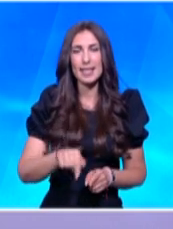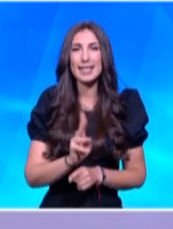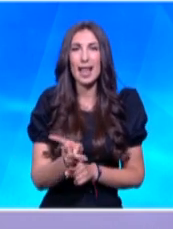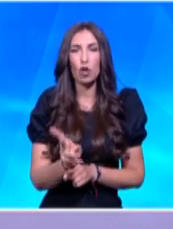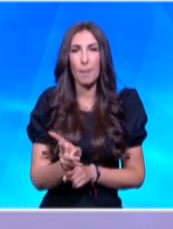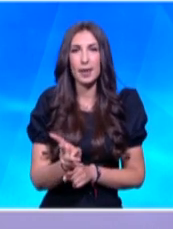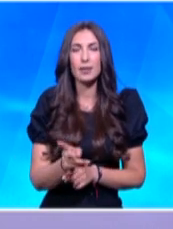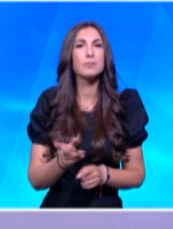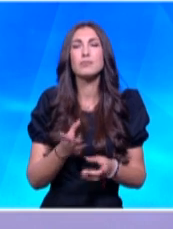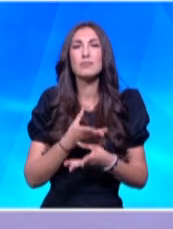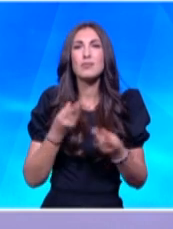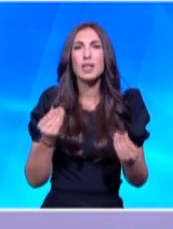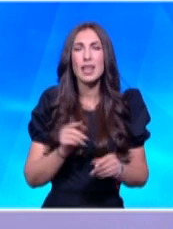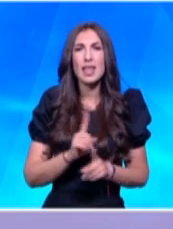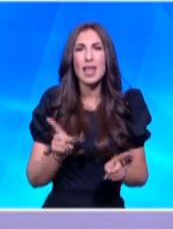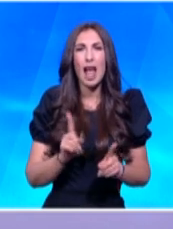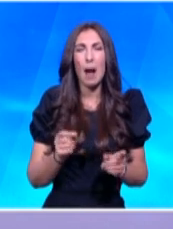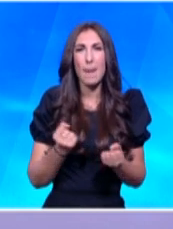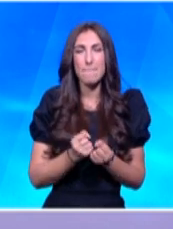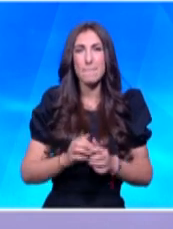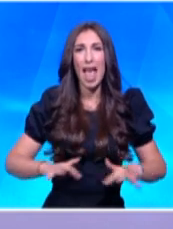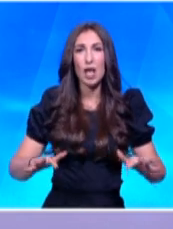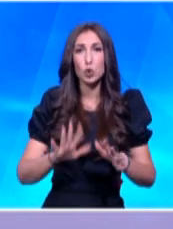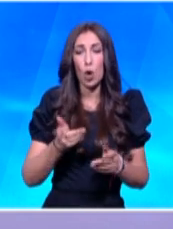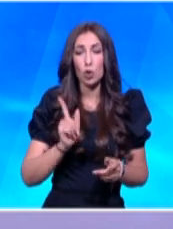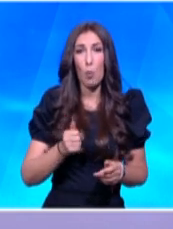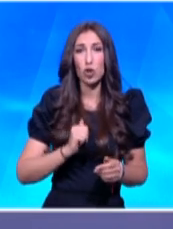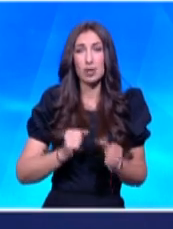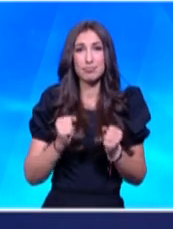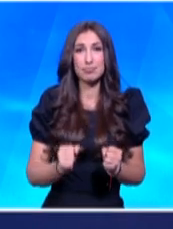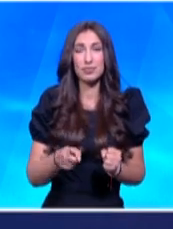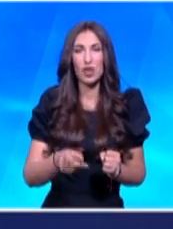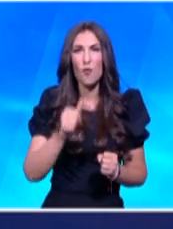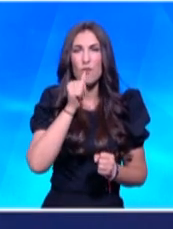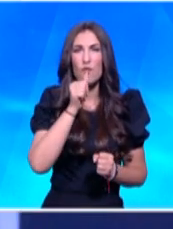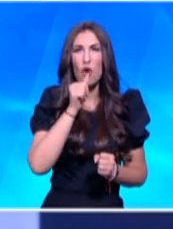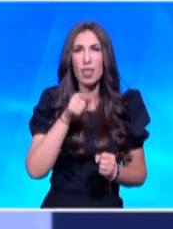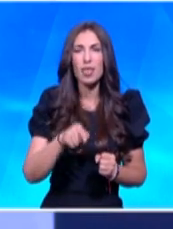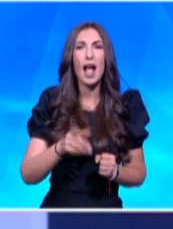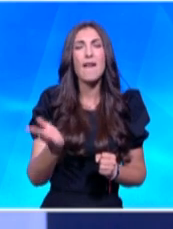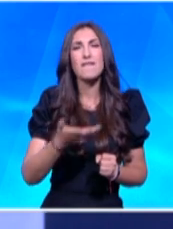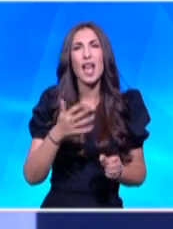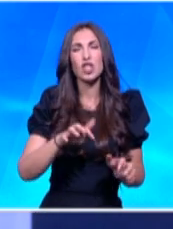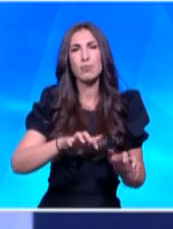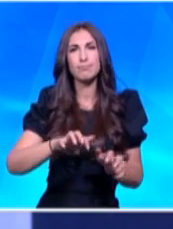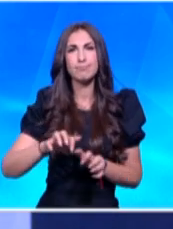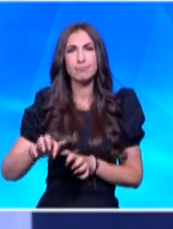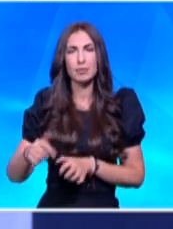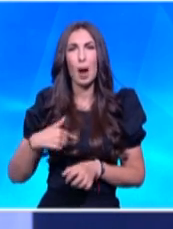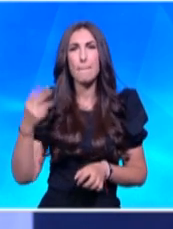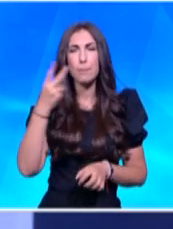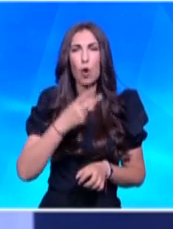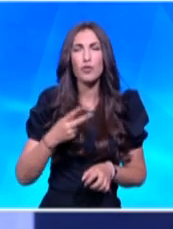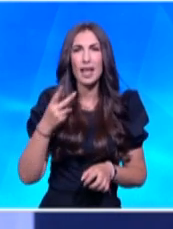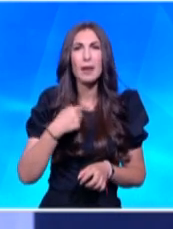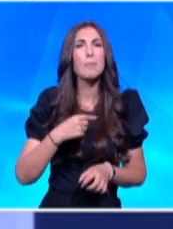обед. Няма съоръжение, което да устои на тази вода. Тя вече се е отекла. Повтарям, няма